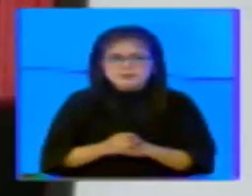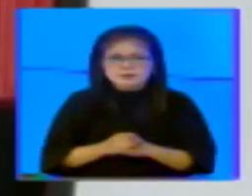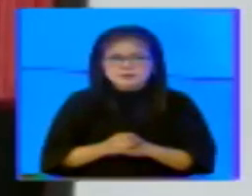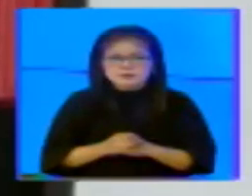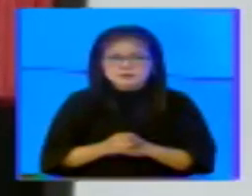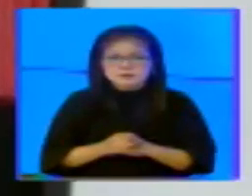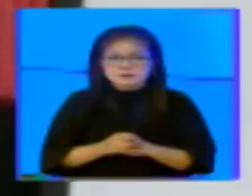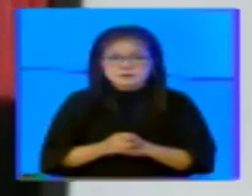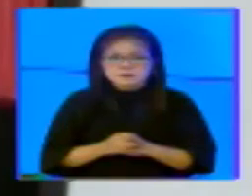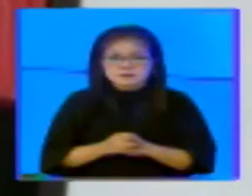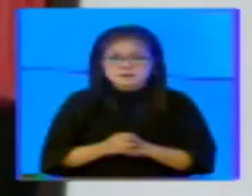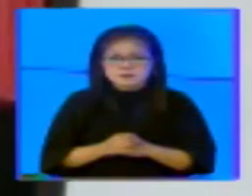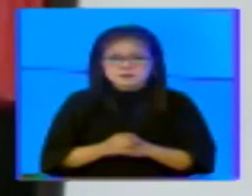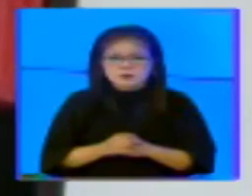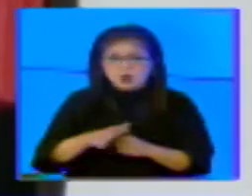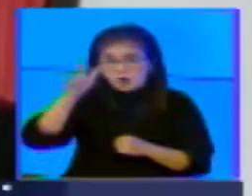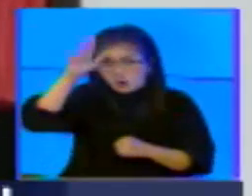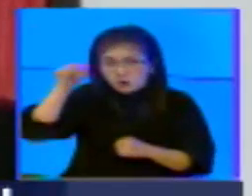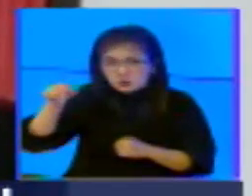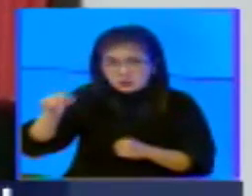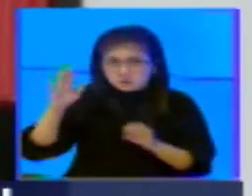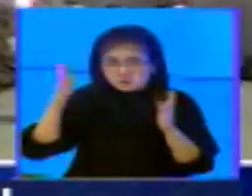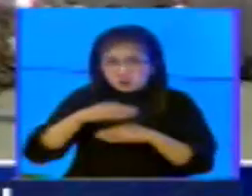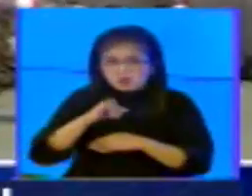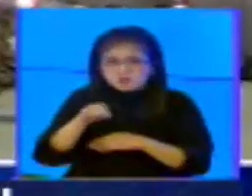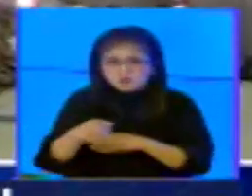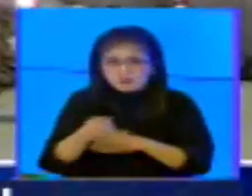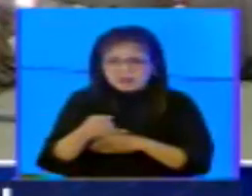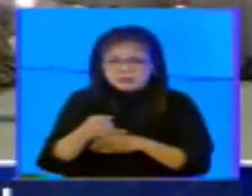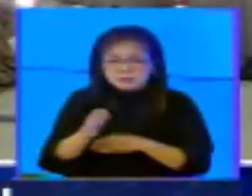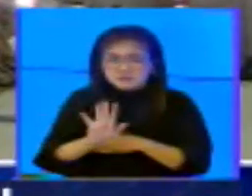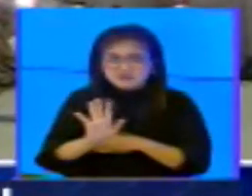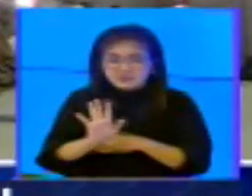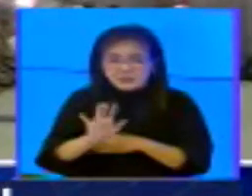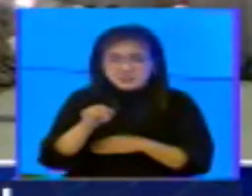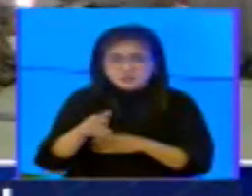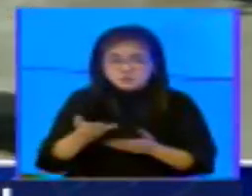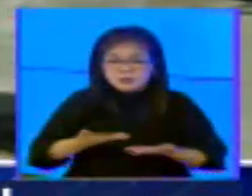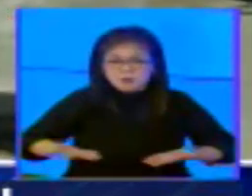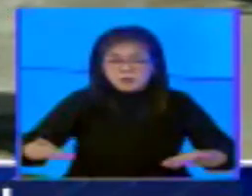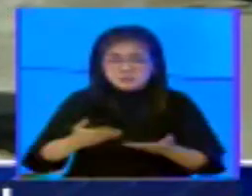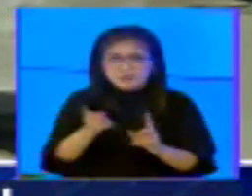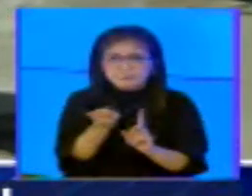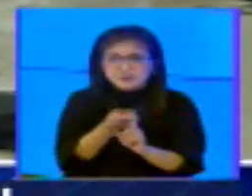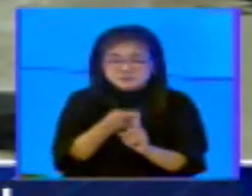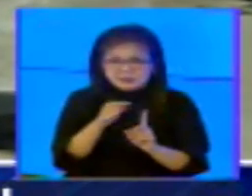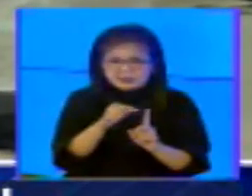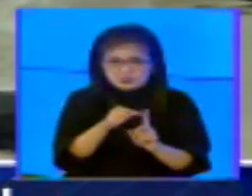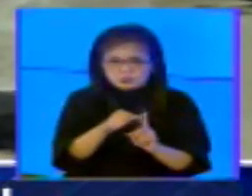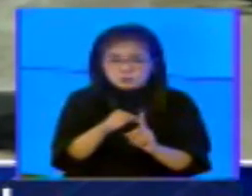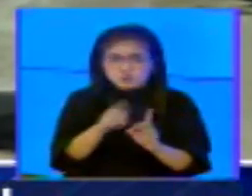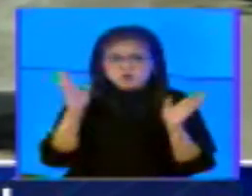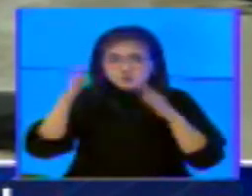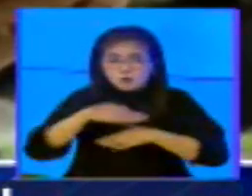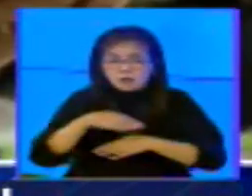Orang yang meninggalkan sholat Jumat itu ada 3 kondisi. Kondisi yang pertama, dia meninggalkan sholat